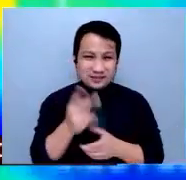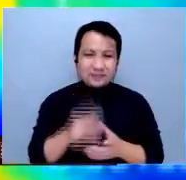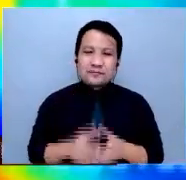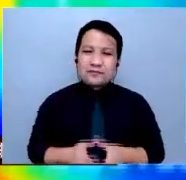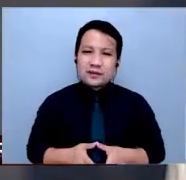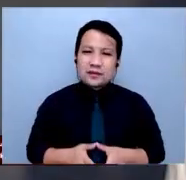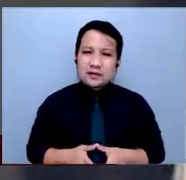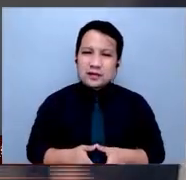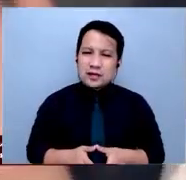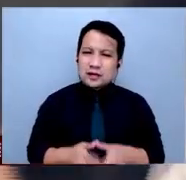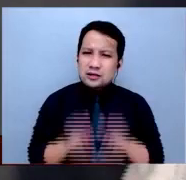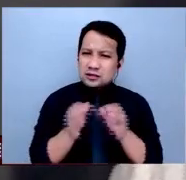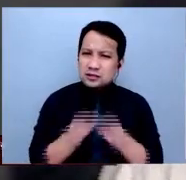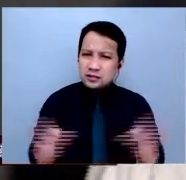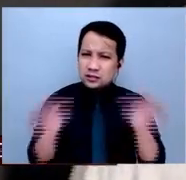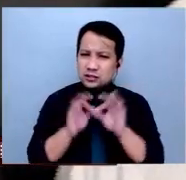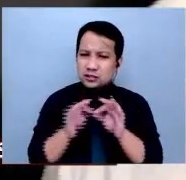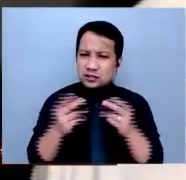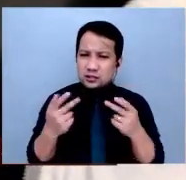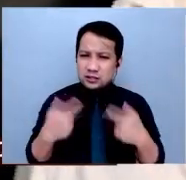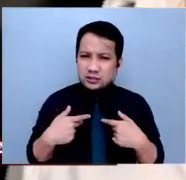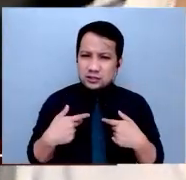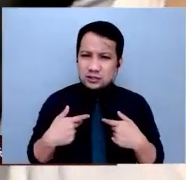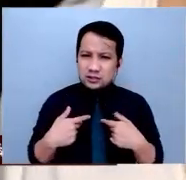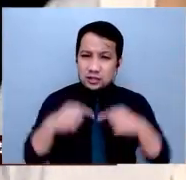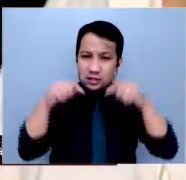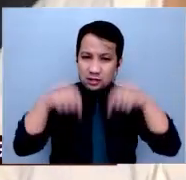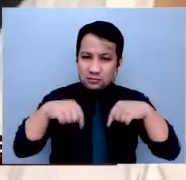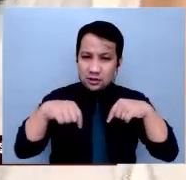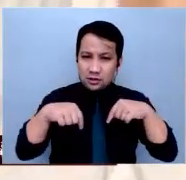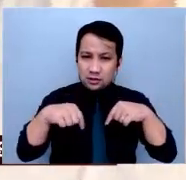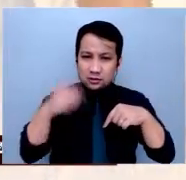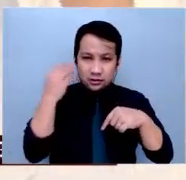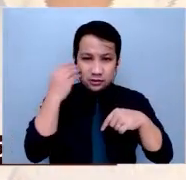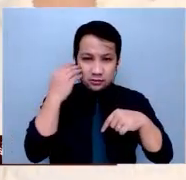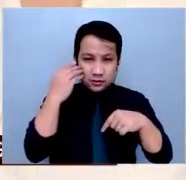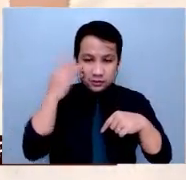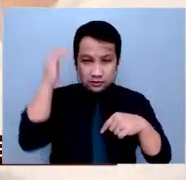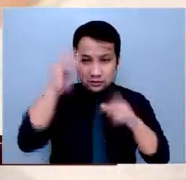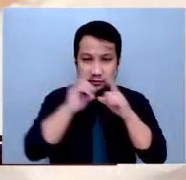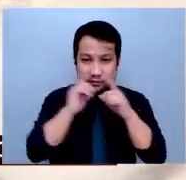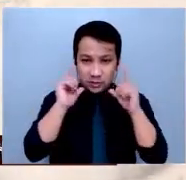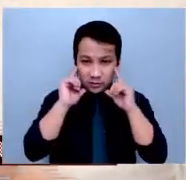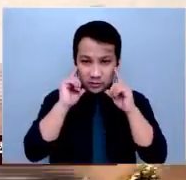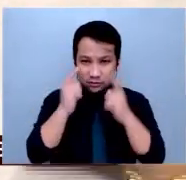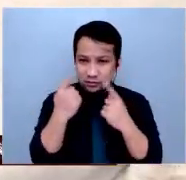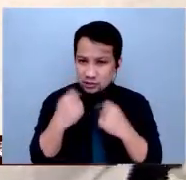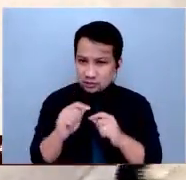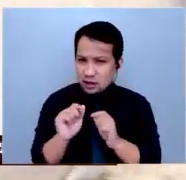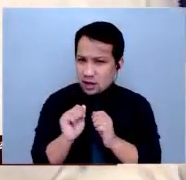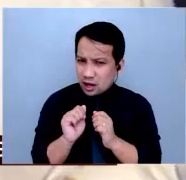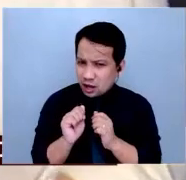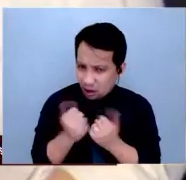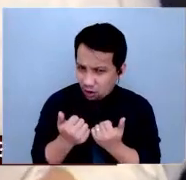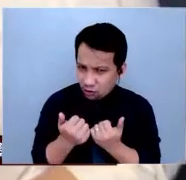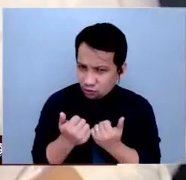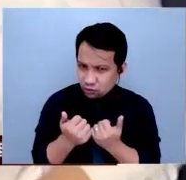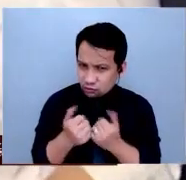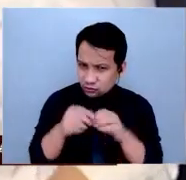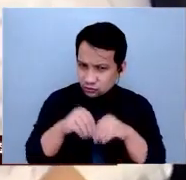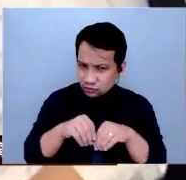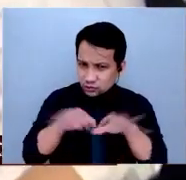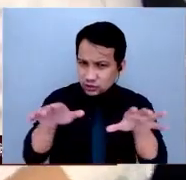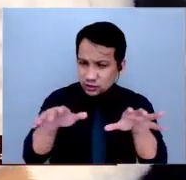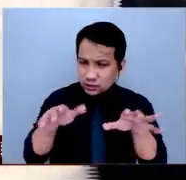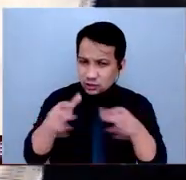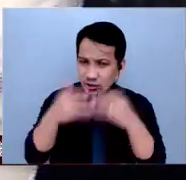mas maintindihan natin, meron tayong manikin dito na mayroong suot na face mask. At titingnan natin kung paano yung nature ng pagdaloy ng hangin